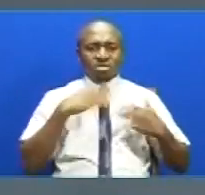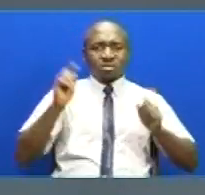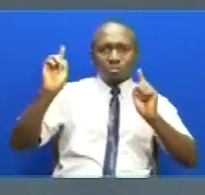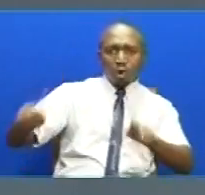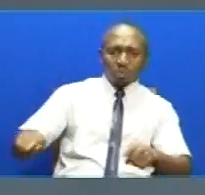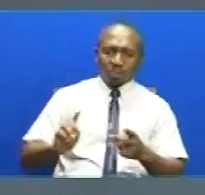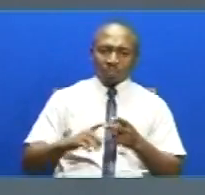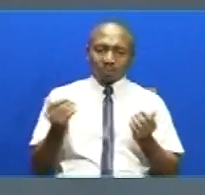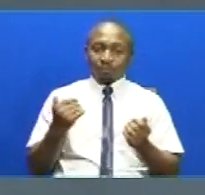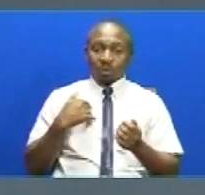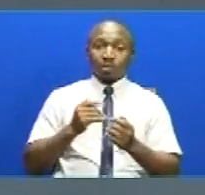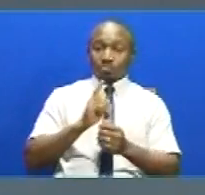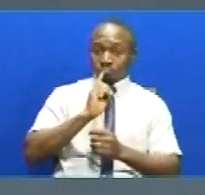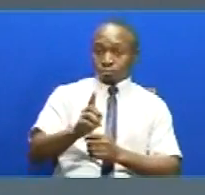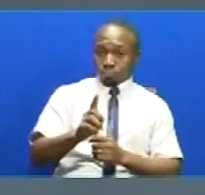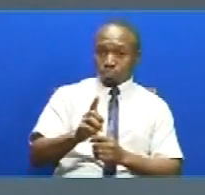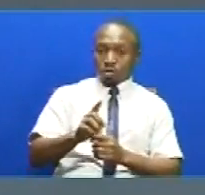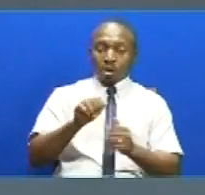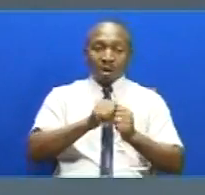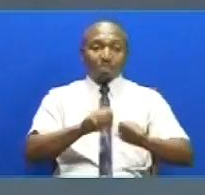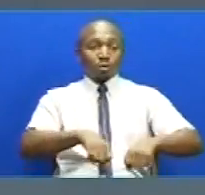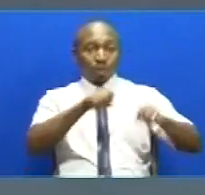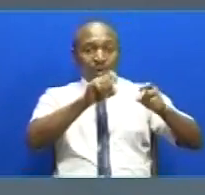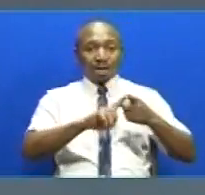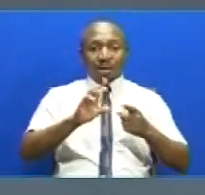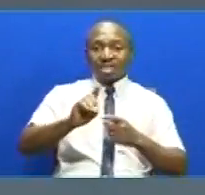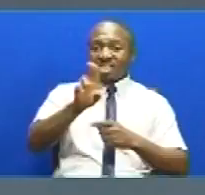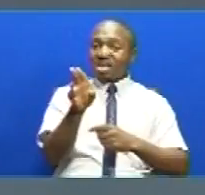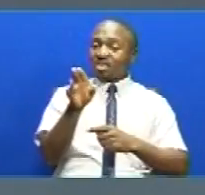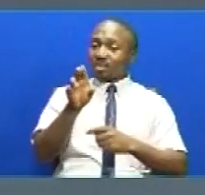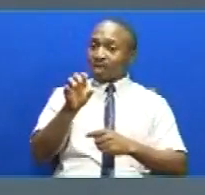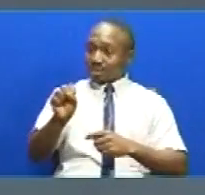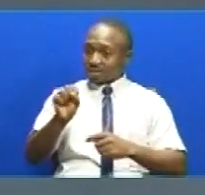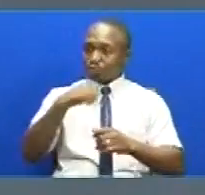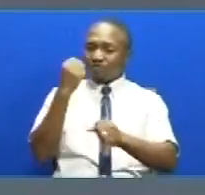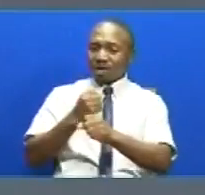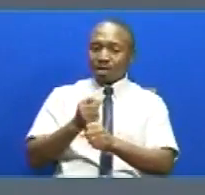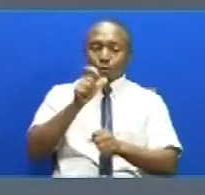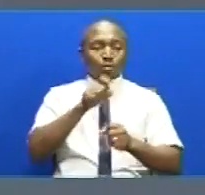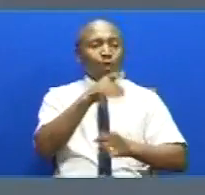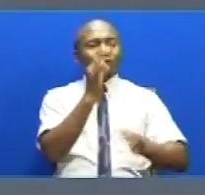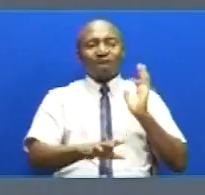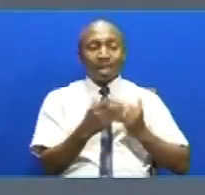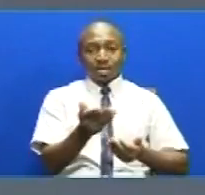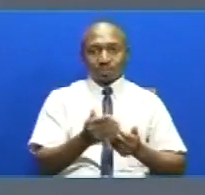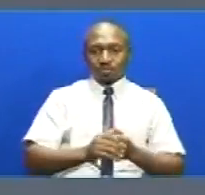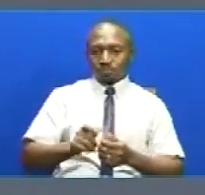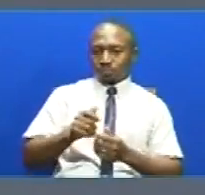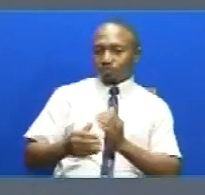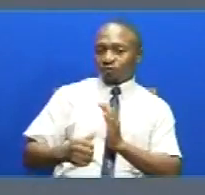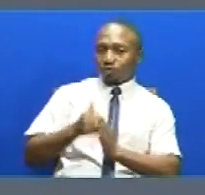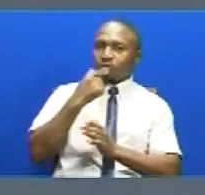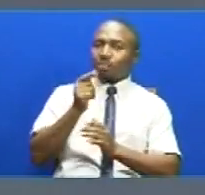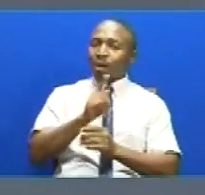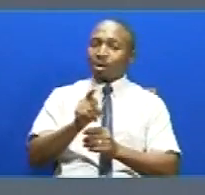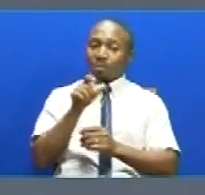kwamba administrative arrangement DHS zifanyike, hawa watu wafai. Viongozi hao kwa pamoja wanasema endapo